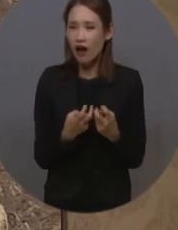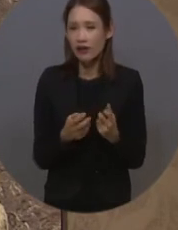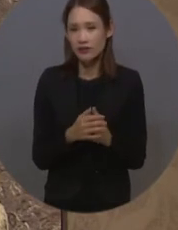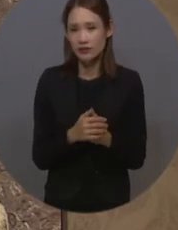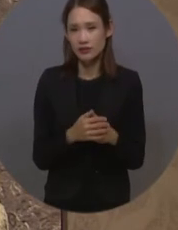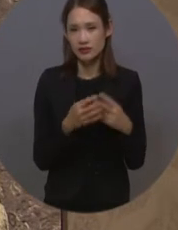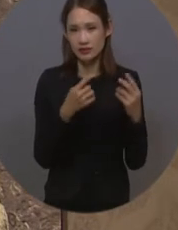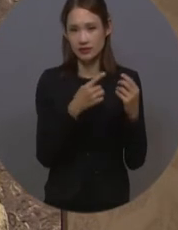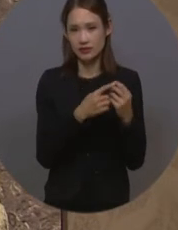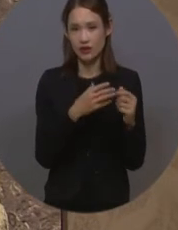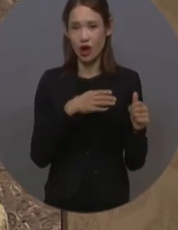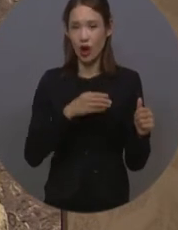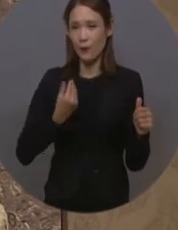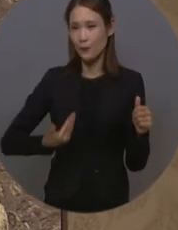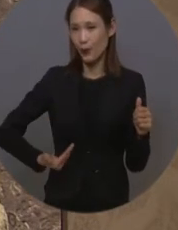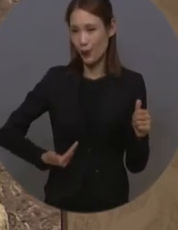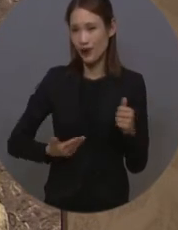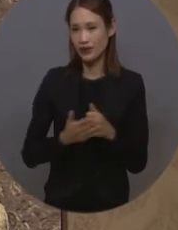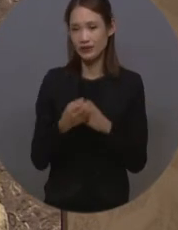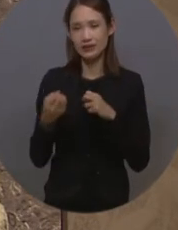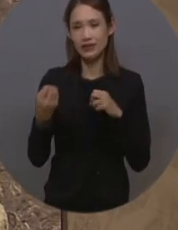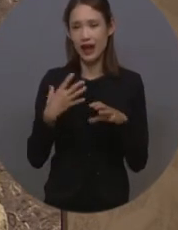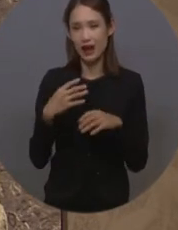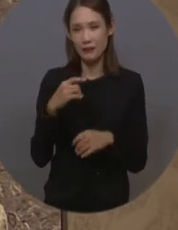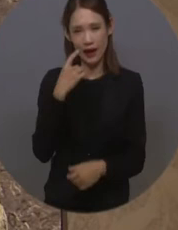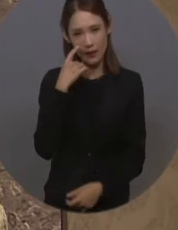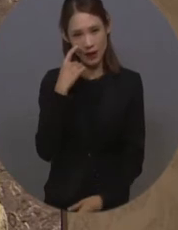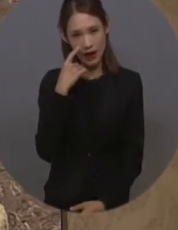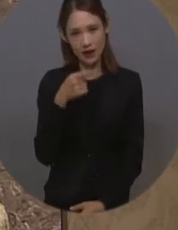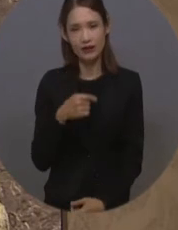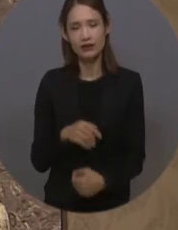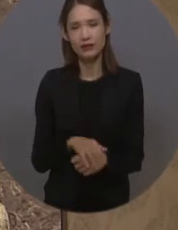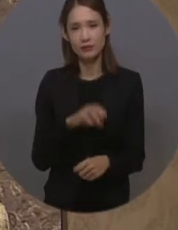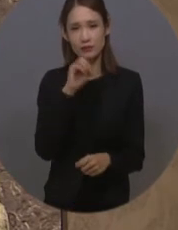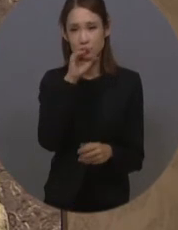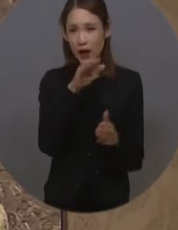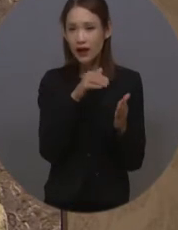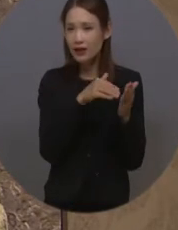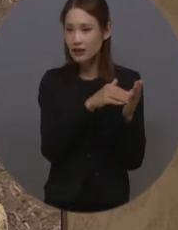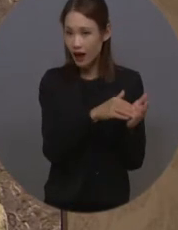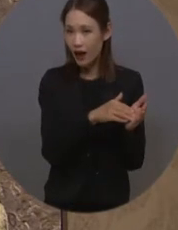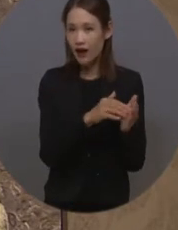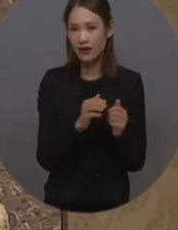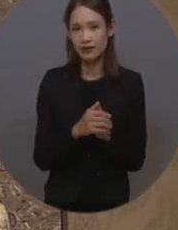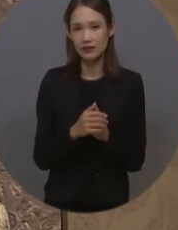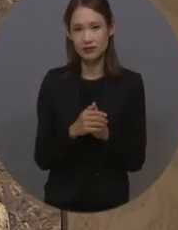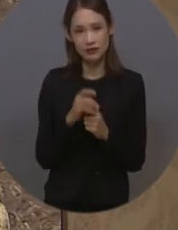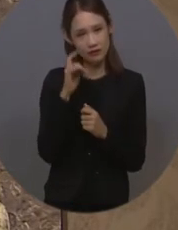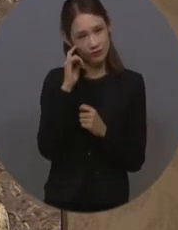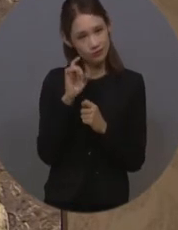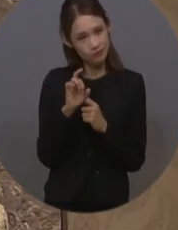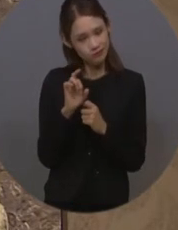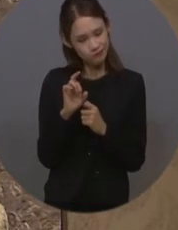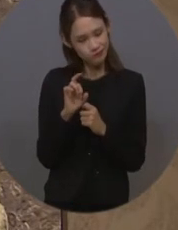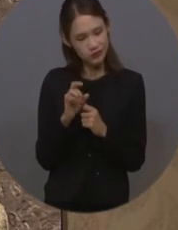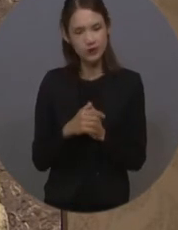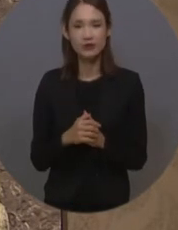우리 모델이셨으니까 이거 답을 한번 찾아보자고 예. 그렇게 말씀을 드렸더니 한참을